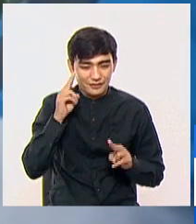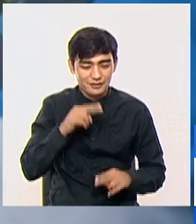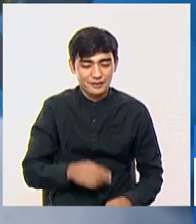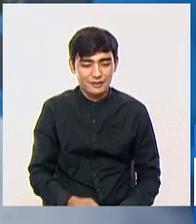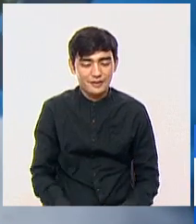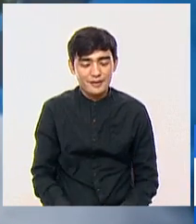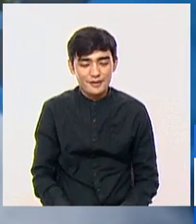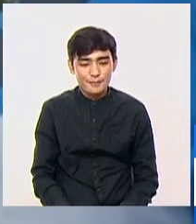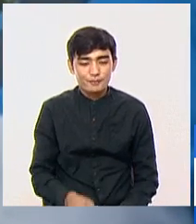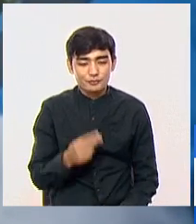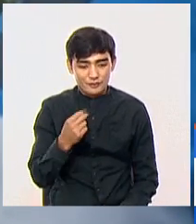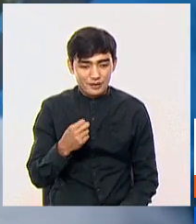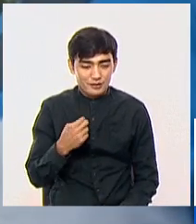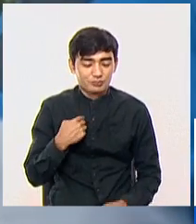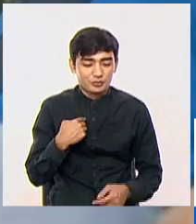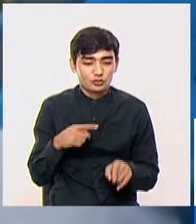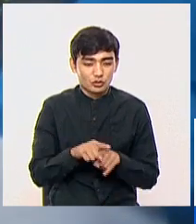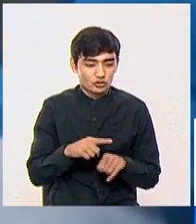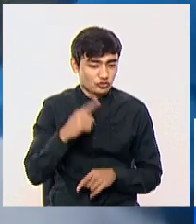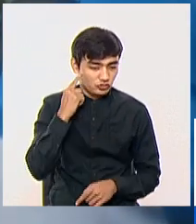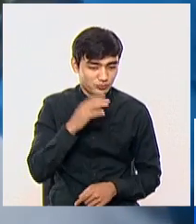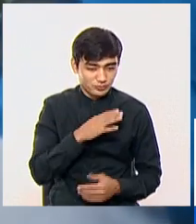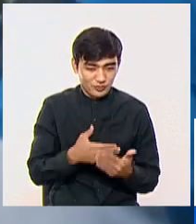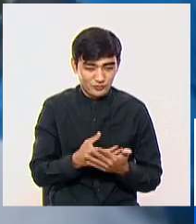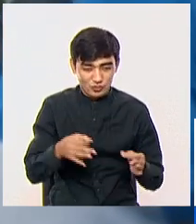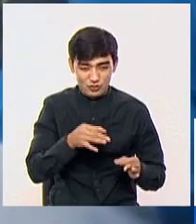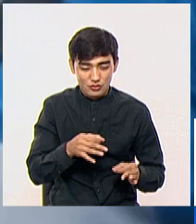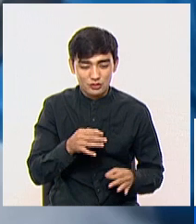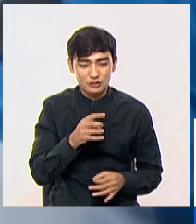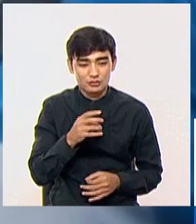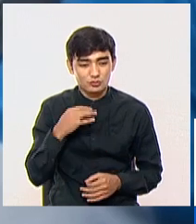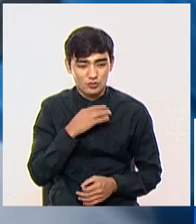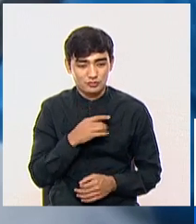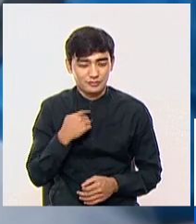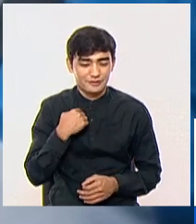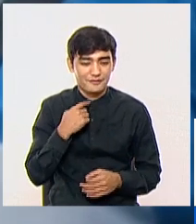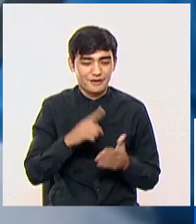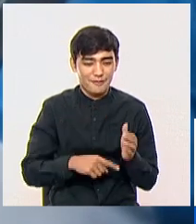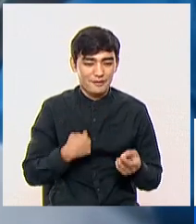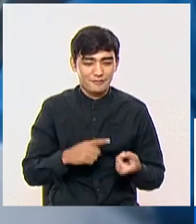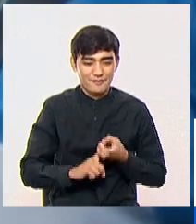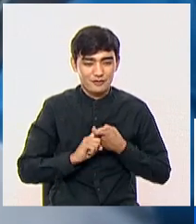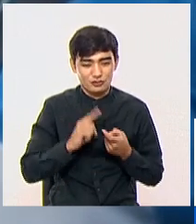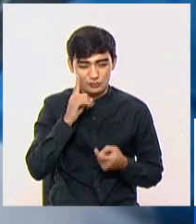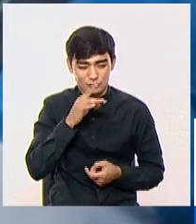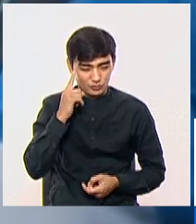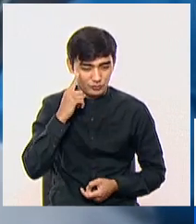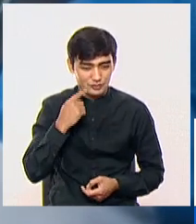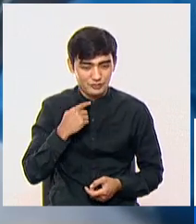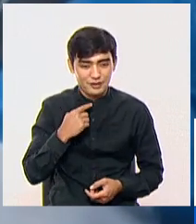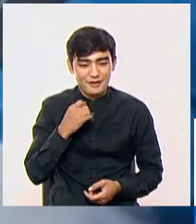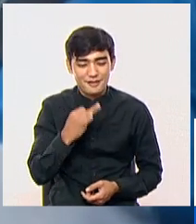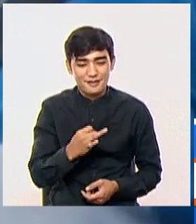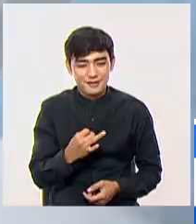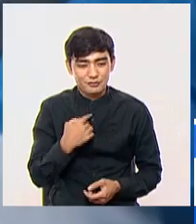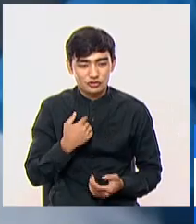мы тоже об этих нововведениях слышали. Но надеемся, что это нас не коснется, так как у нас вид